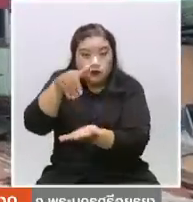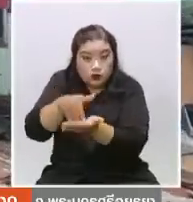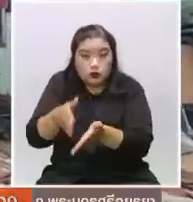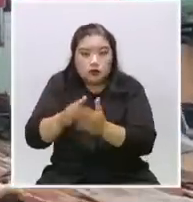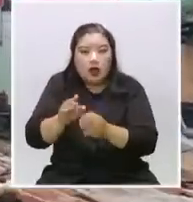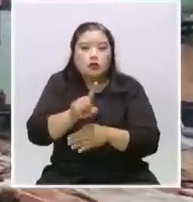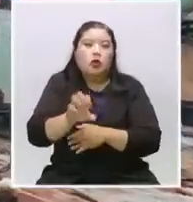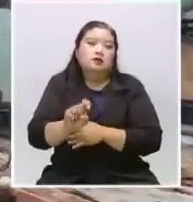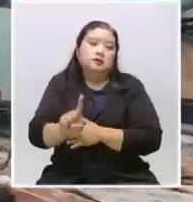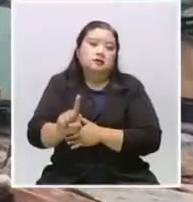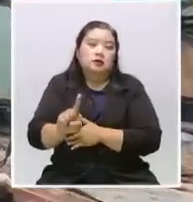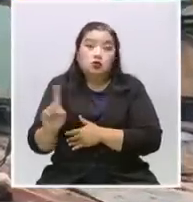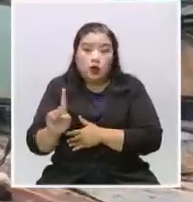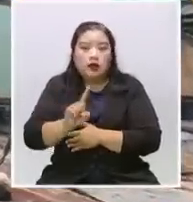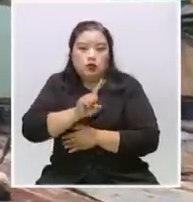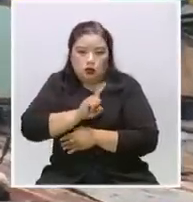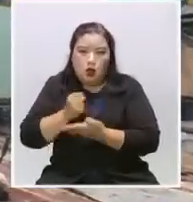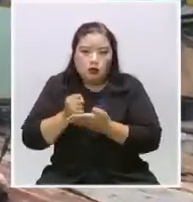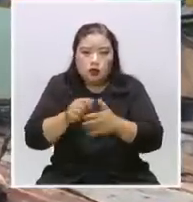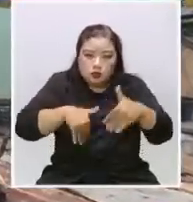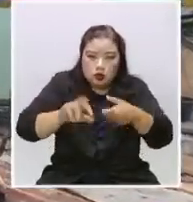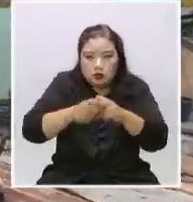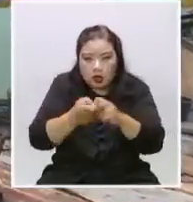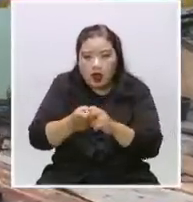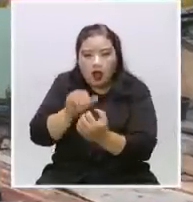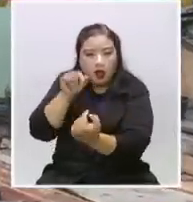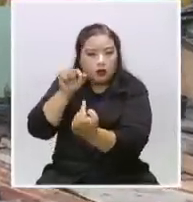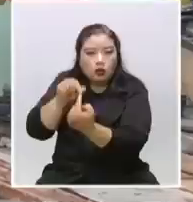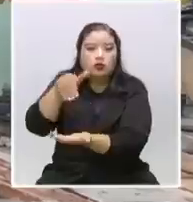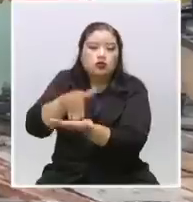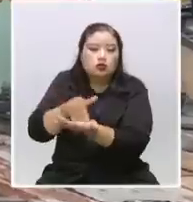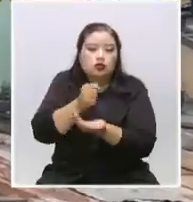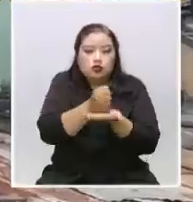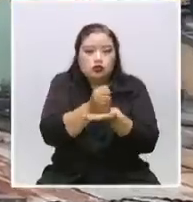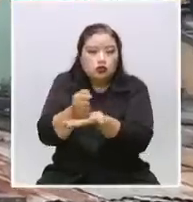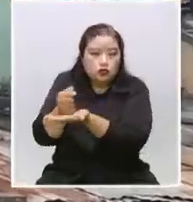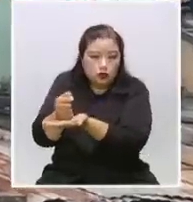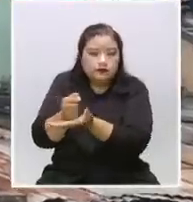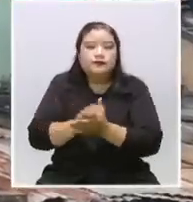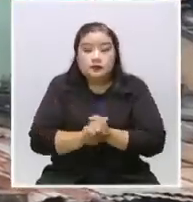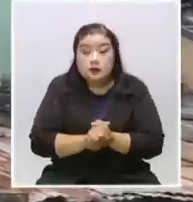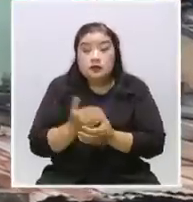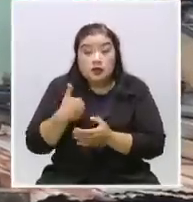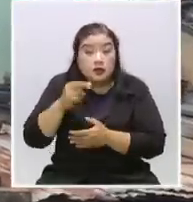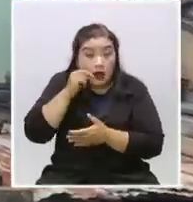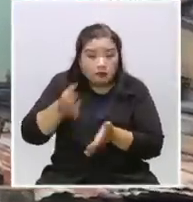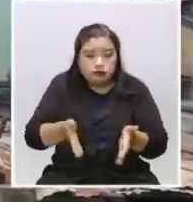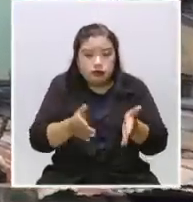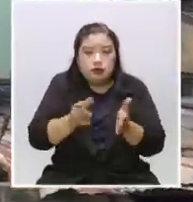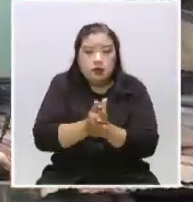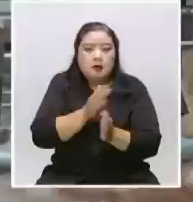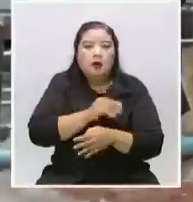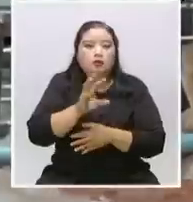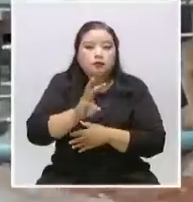ดเตรียมพร้อมช่วยเหลือพี่น้องประชาชนนะคะส่วนสถานการณ์น้ำท่วมในพื้นที่ท้ายเขื่อนพระราม6อำเ